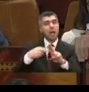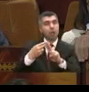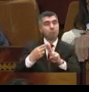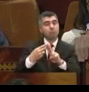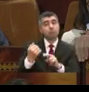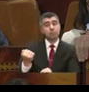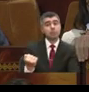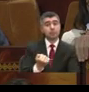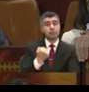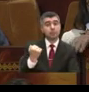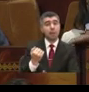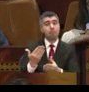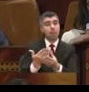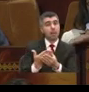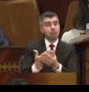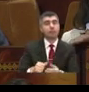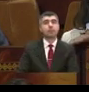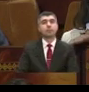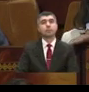الملف لأن